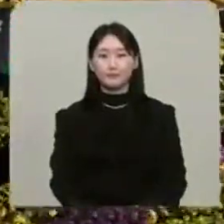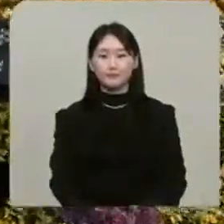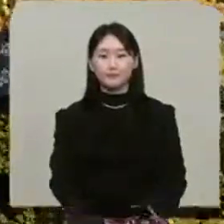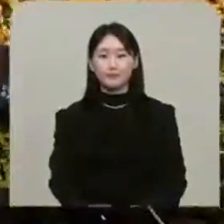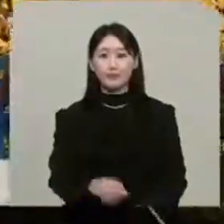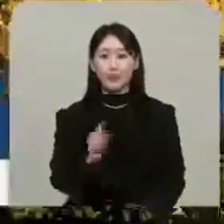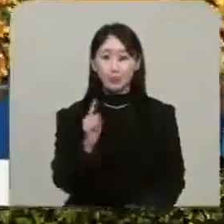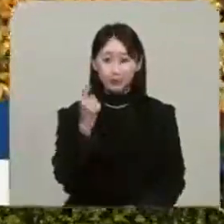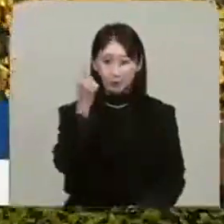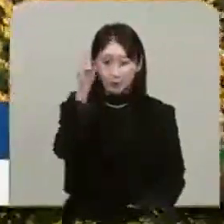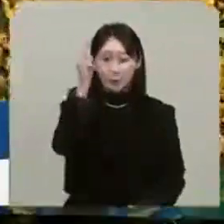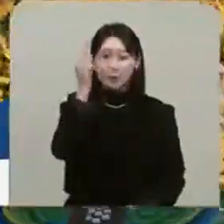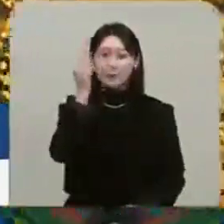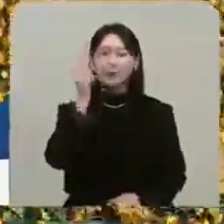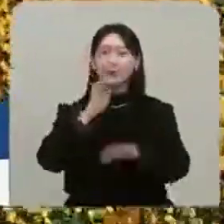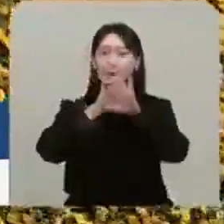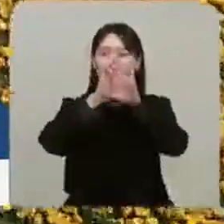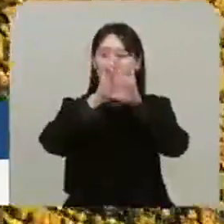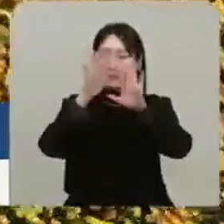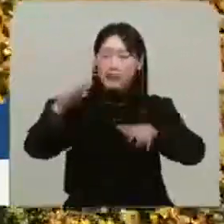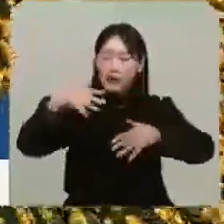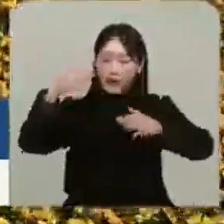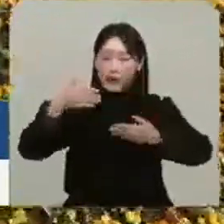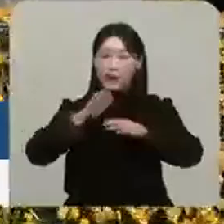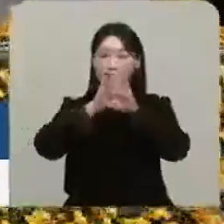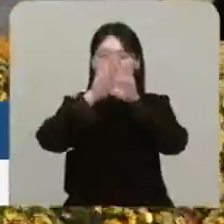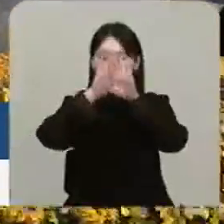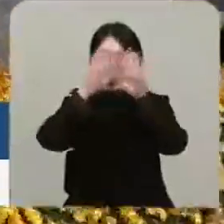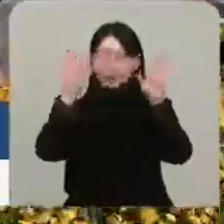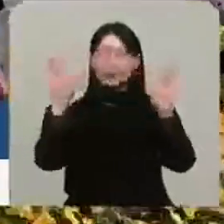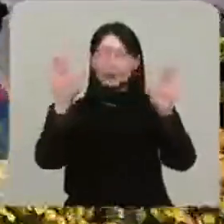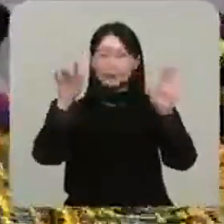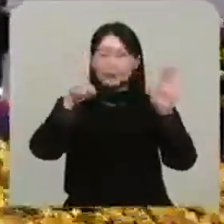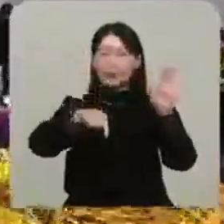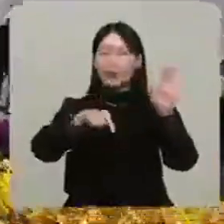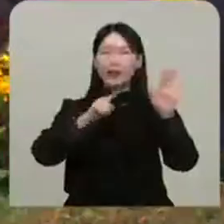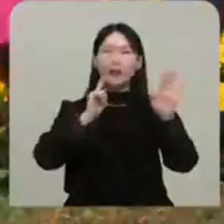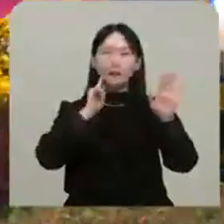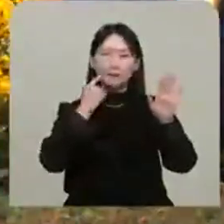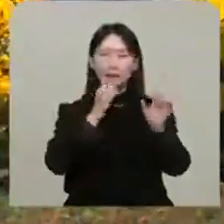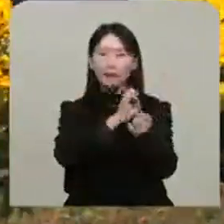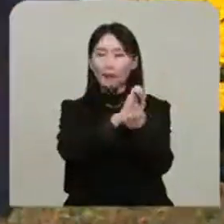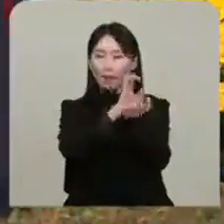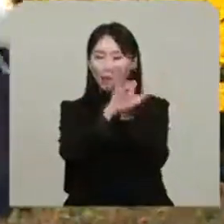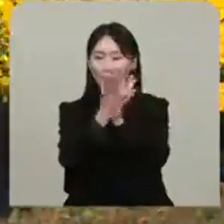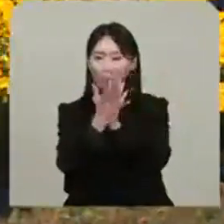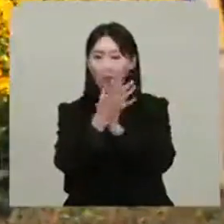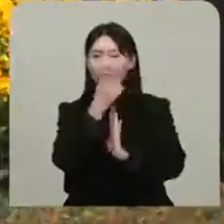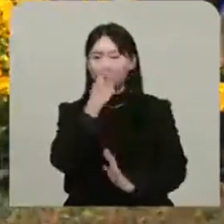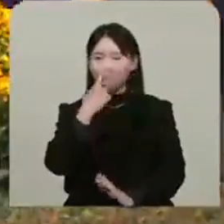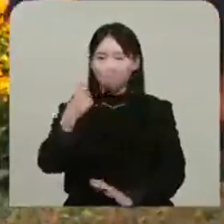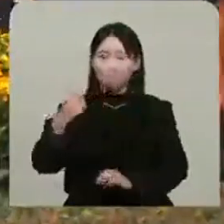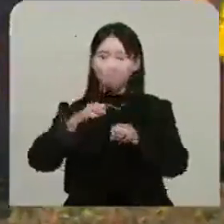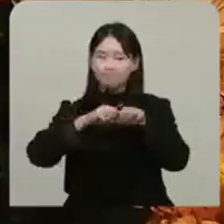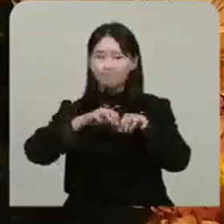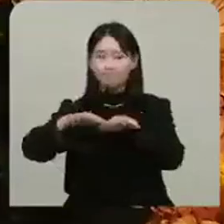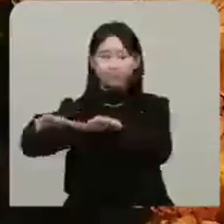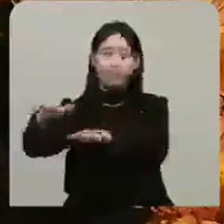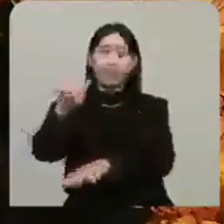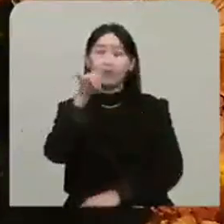높은 가을 하늘 아래 알록달록한 꽃들이 장관을 펼칩니다. 다양한 크기와 모양의